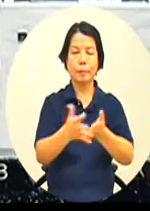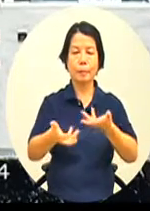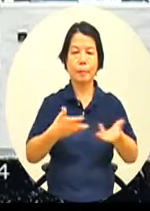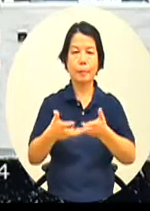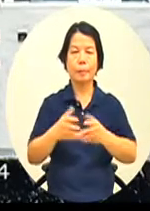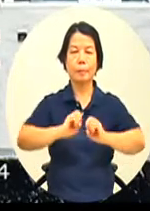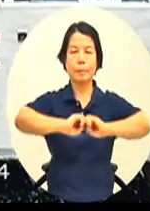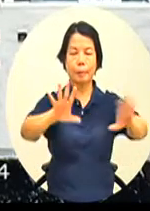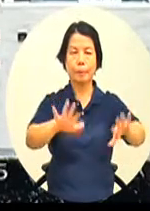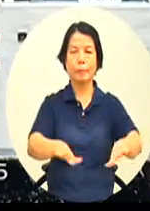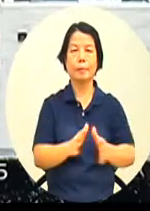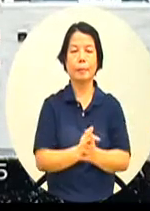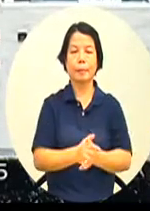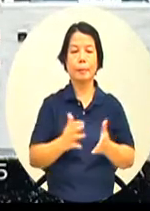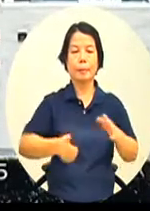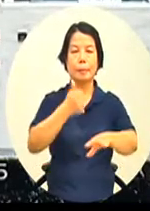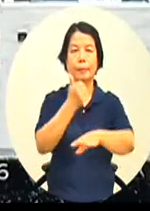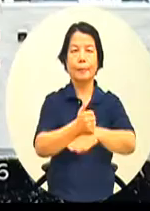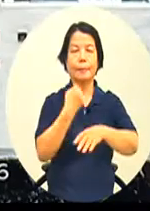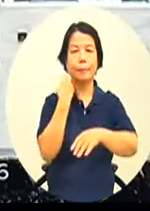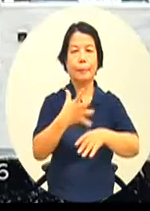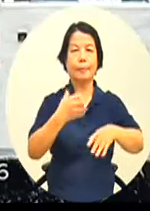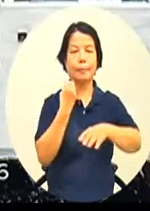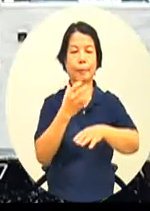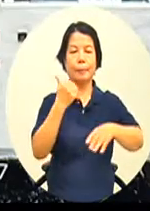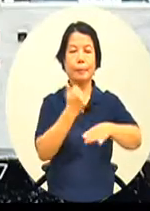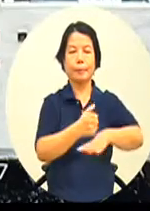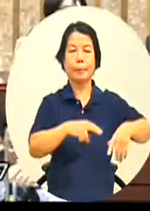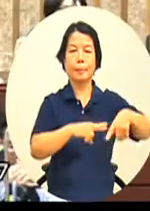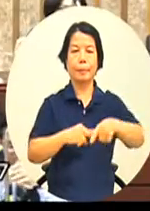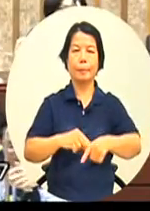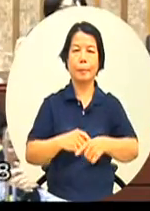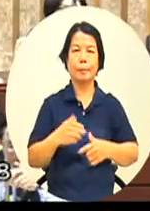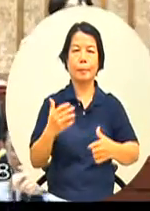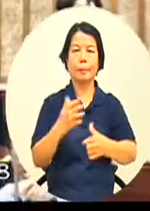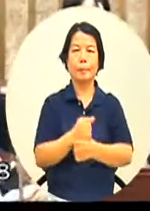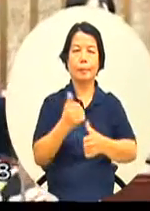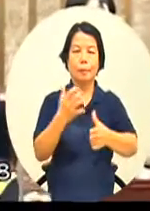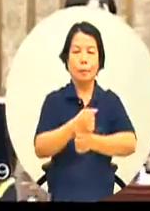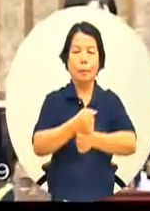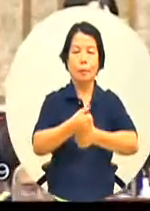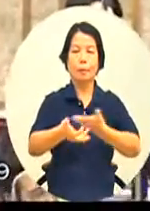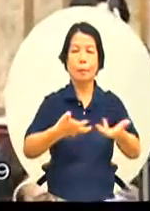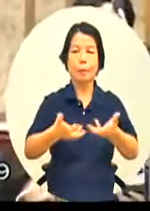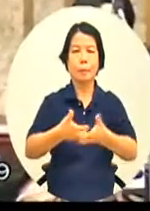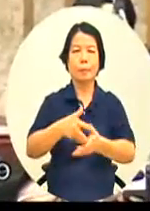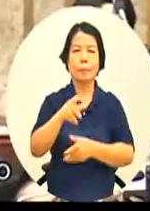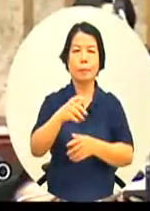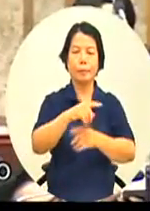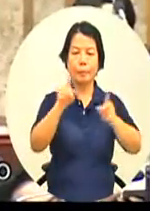进行秘书处的新任主管的介绍。首先是我们总务科的张富峰张科长。